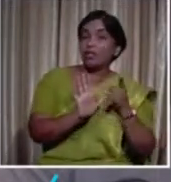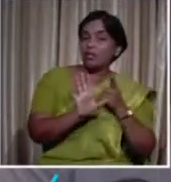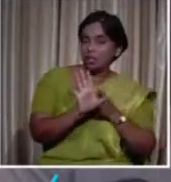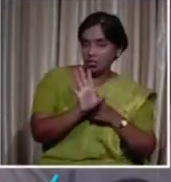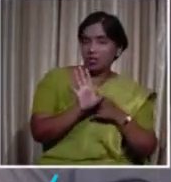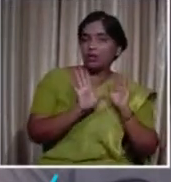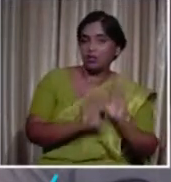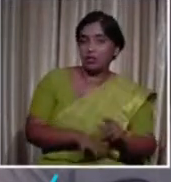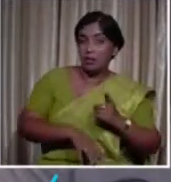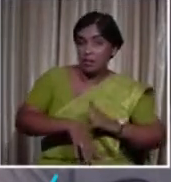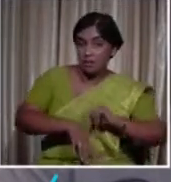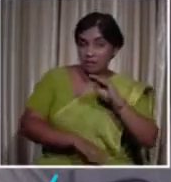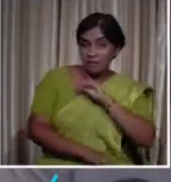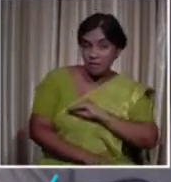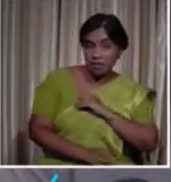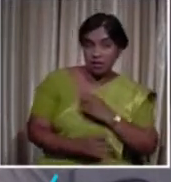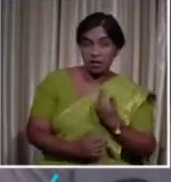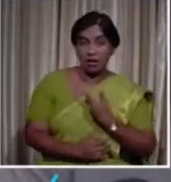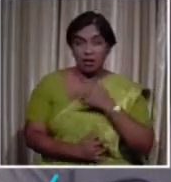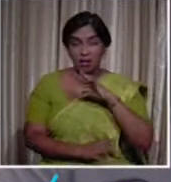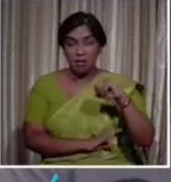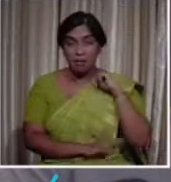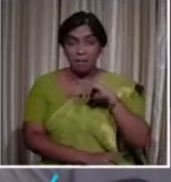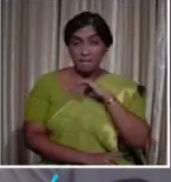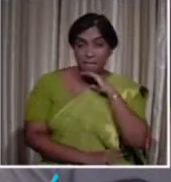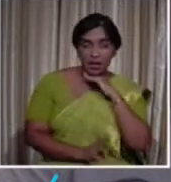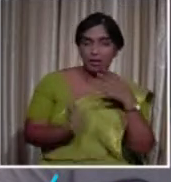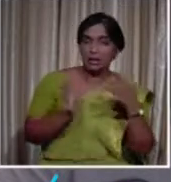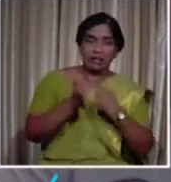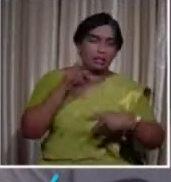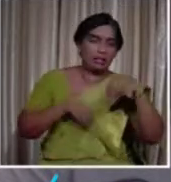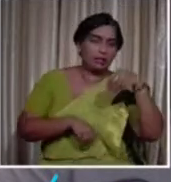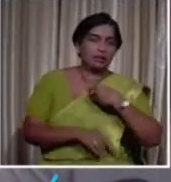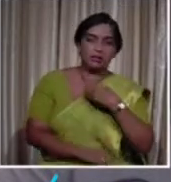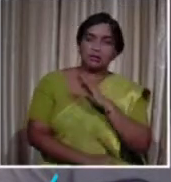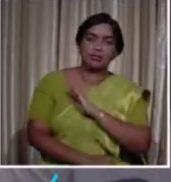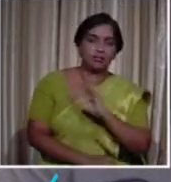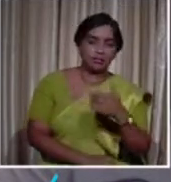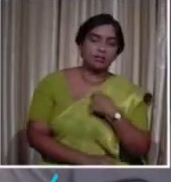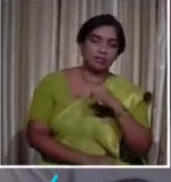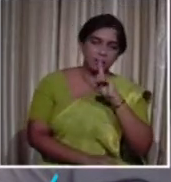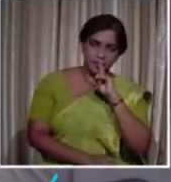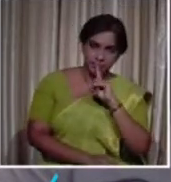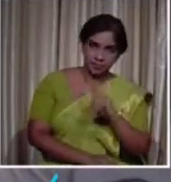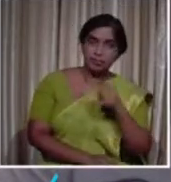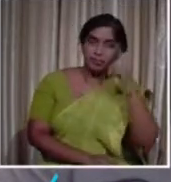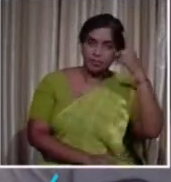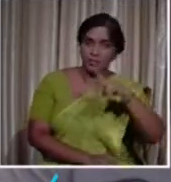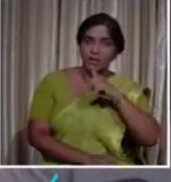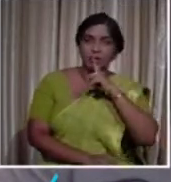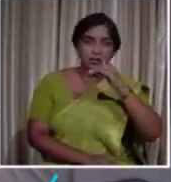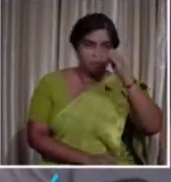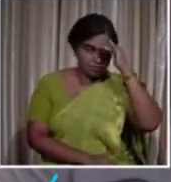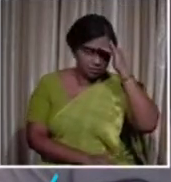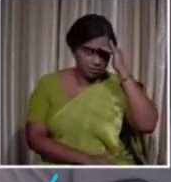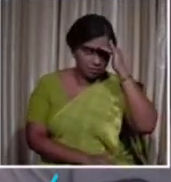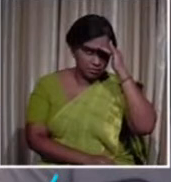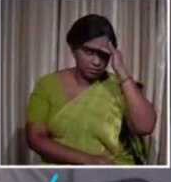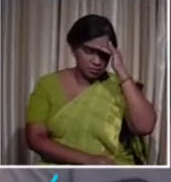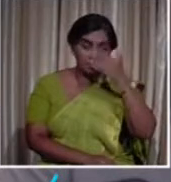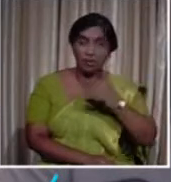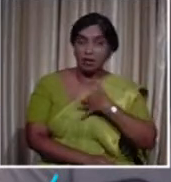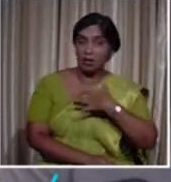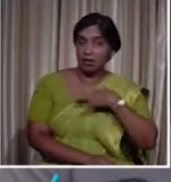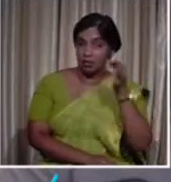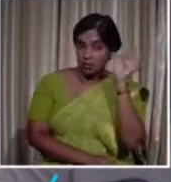මිසක් අවස්ථාවාදී බලලෝභී දේශපාලනයත් එක්ක නෙවෙයි කියන එකත් මම කියනවා. නියෝජ්‍ය කතානායක ධූරයට මාව